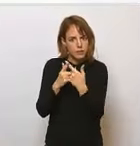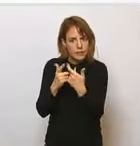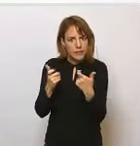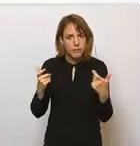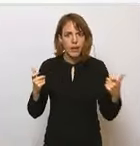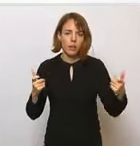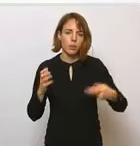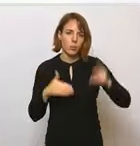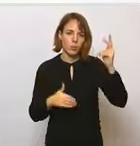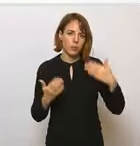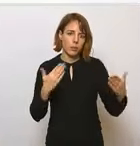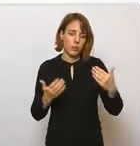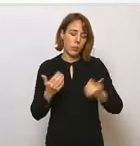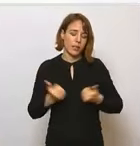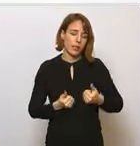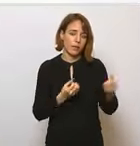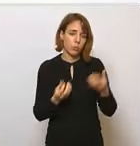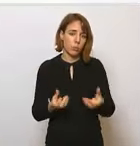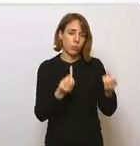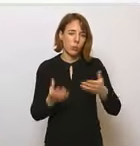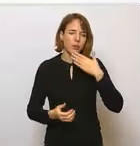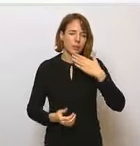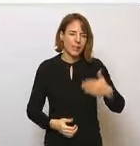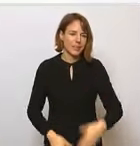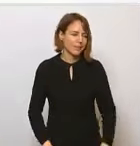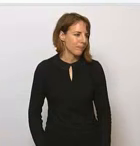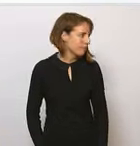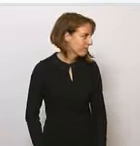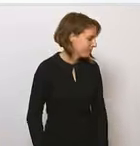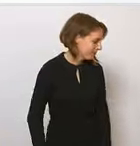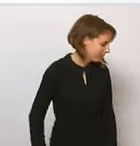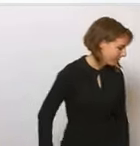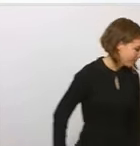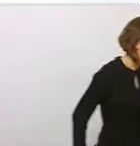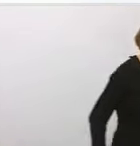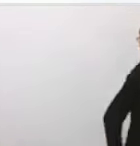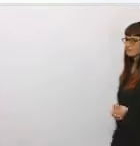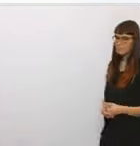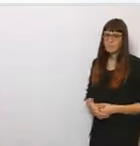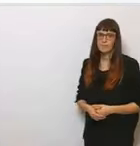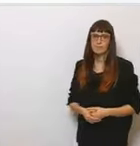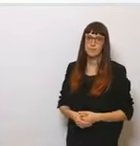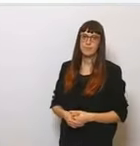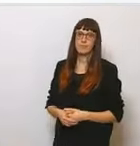en ce qui concerne ces différents services. Merci beaucoup. Monsieur Schwab.